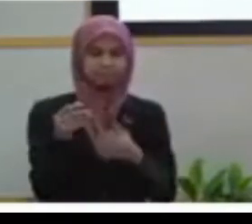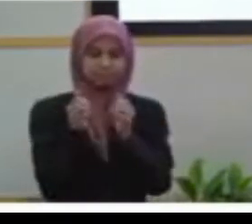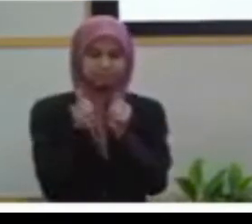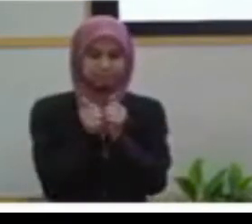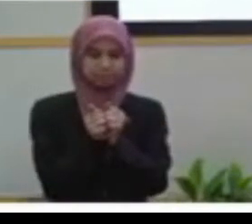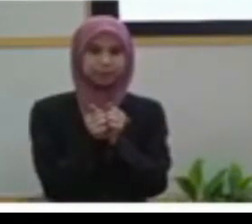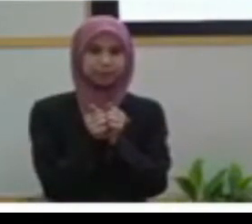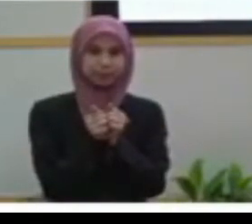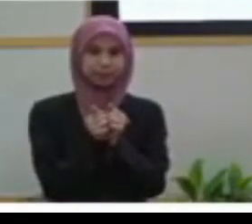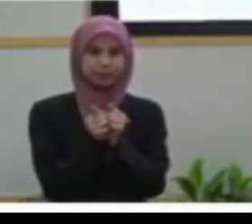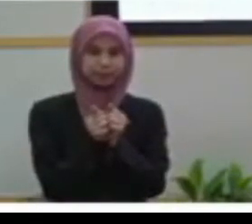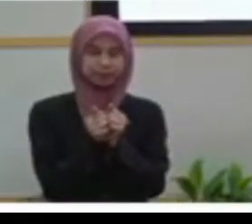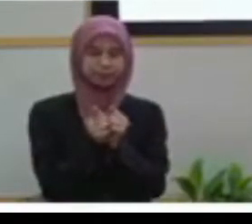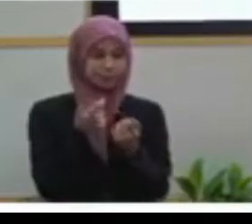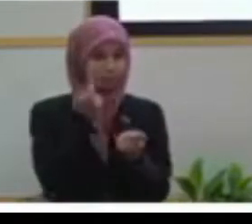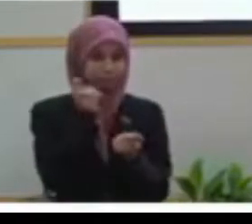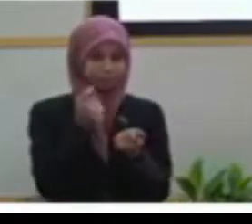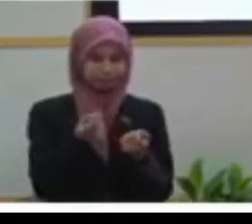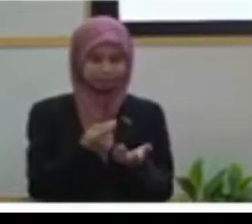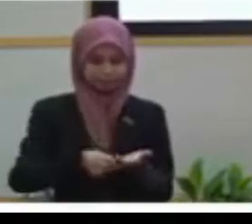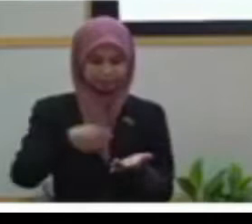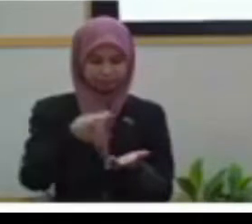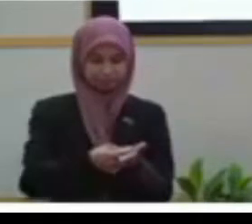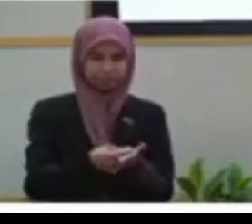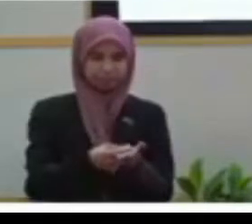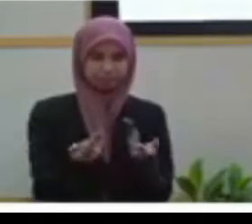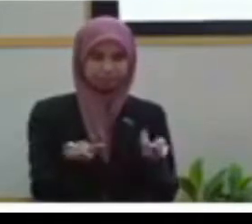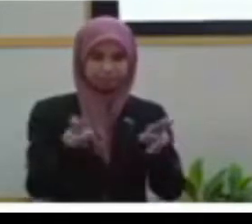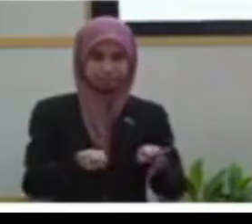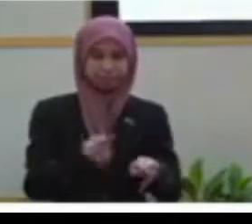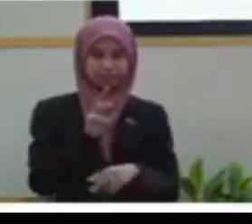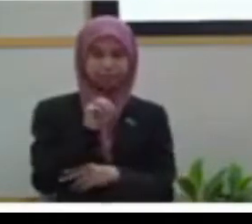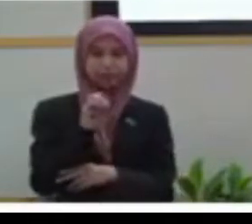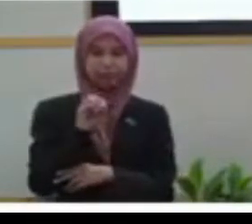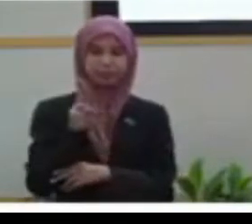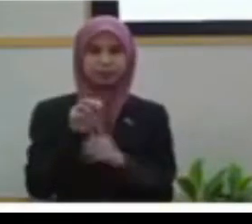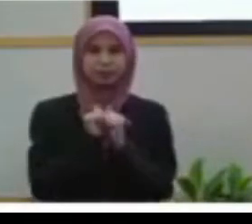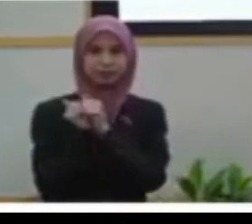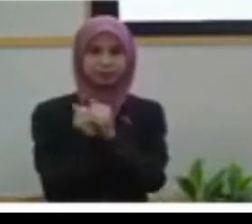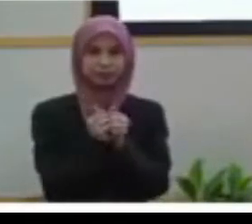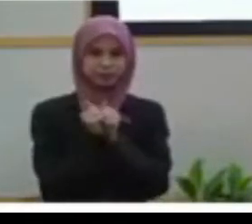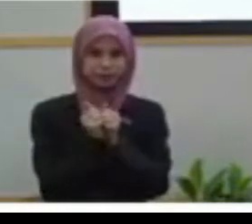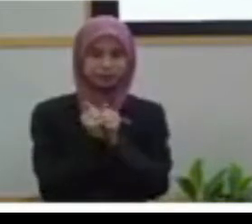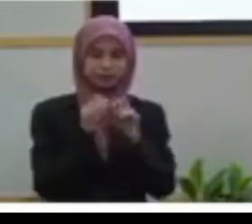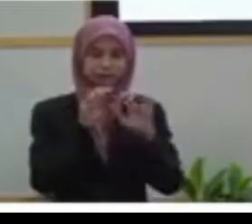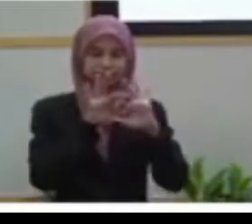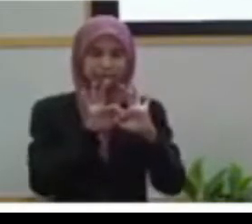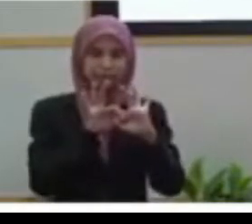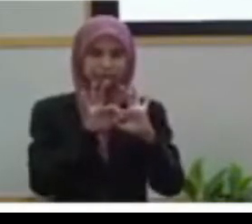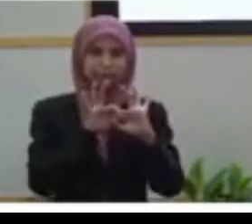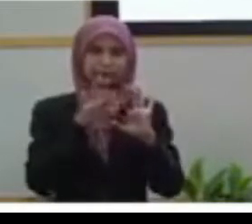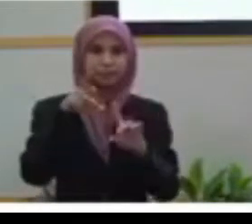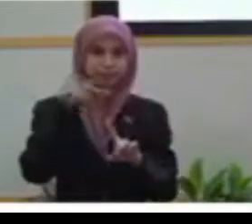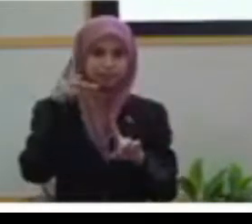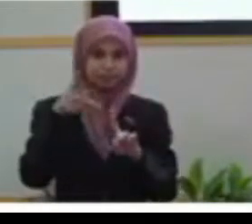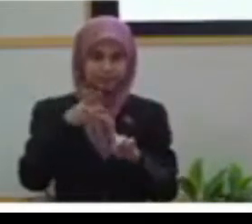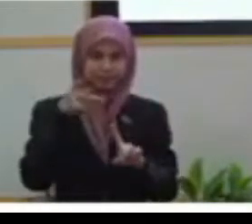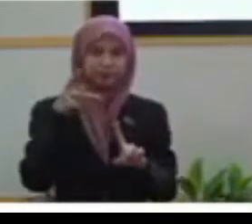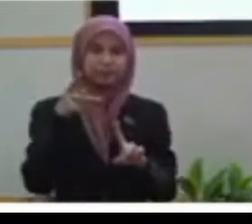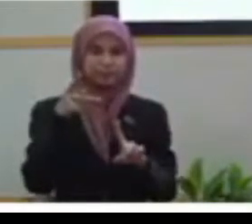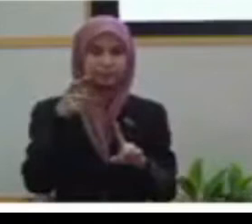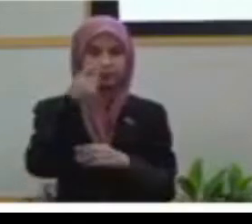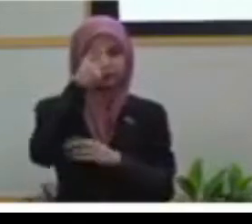dengan penandatangani MOU bersama dengan Persatuan Orang-Orang Pekak Pulau Pinang